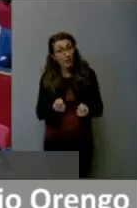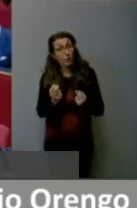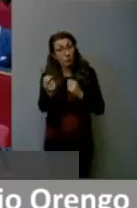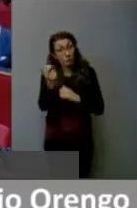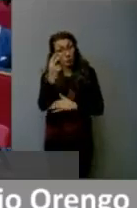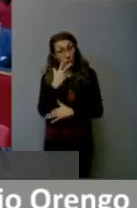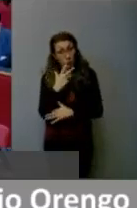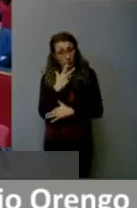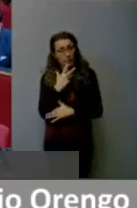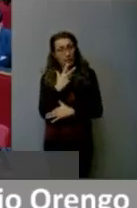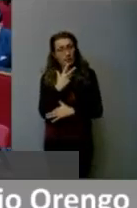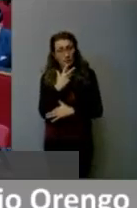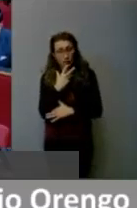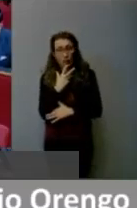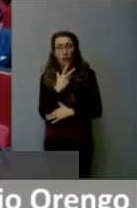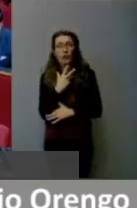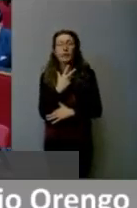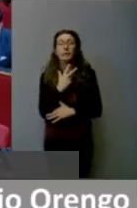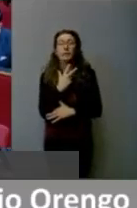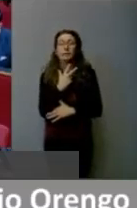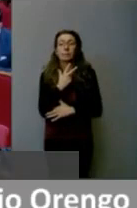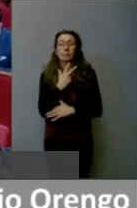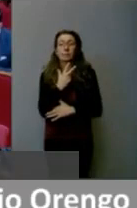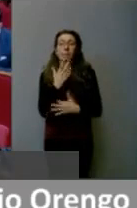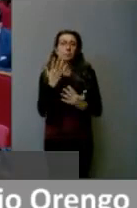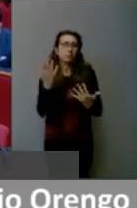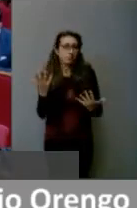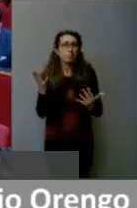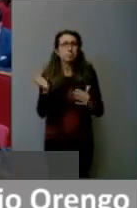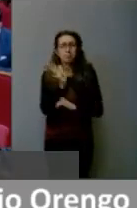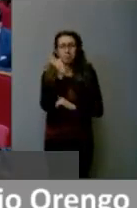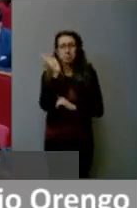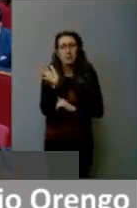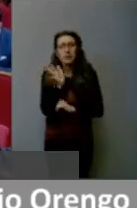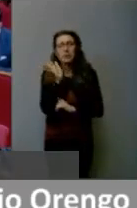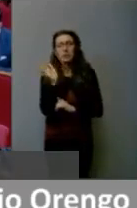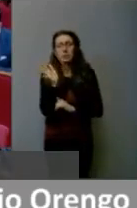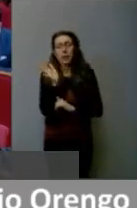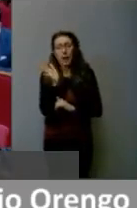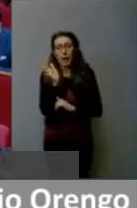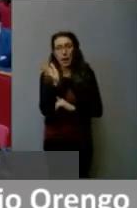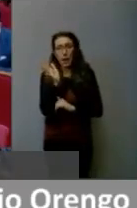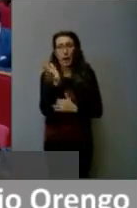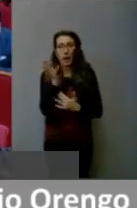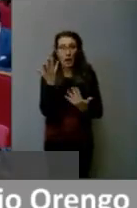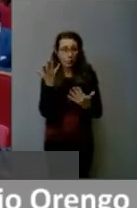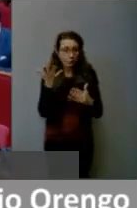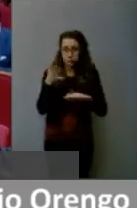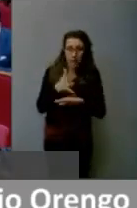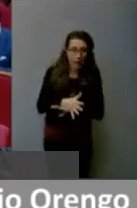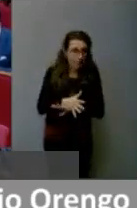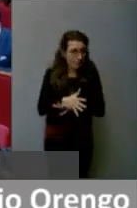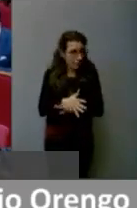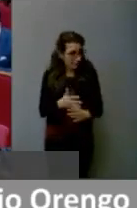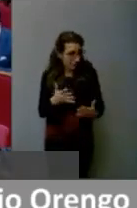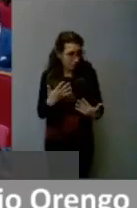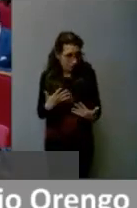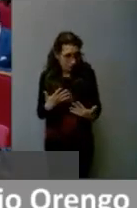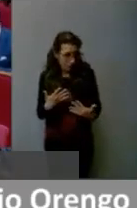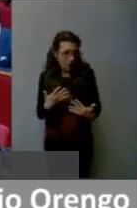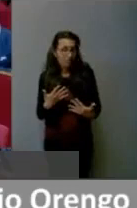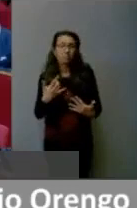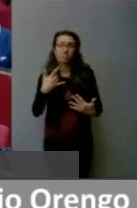comunicazione dell'assessore Campora, mi sembra che sia un dovuto ma anche pronto intervento. Io terrò